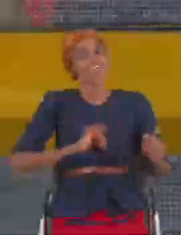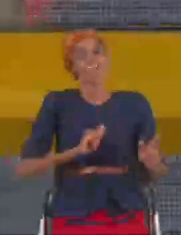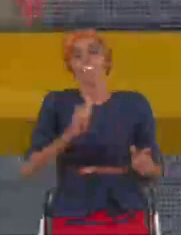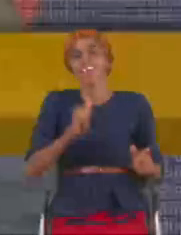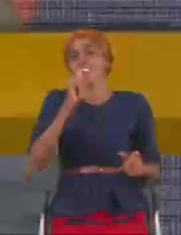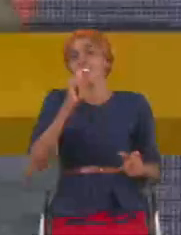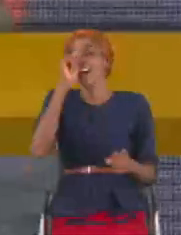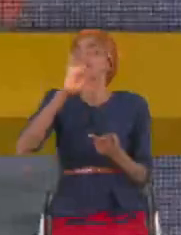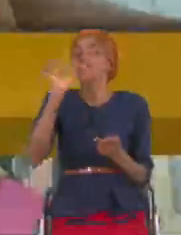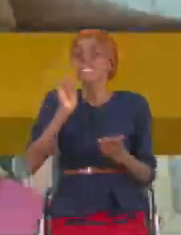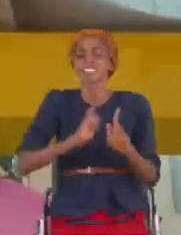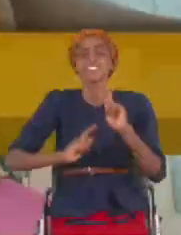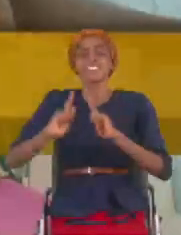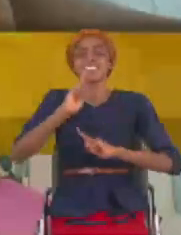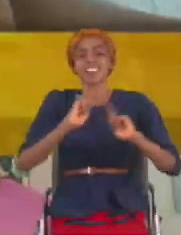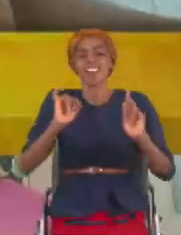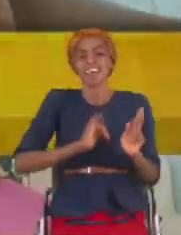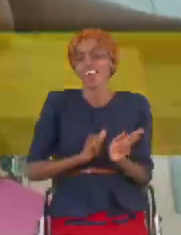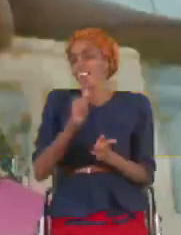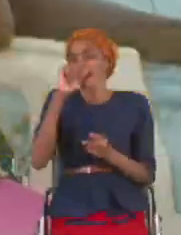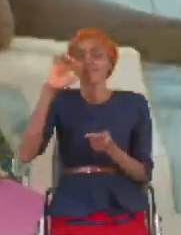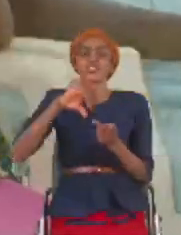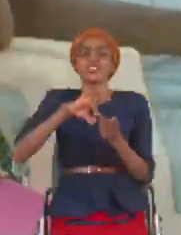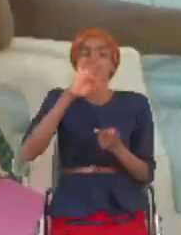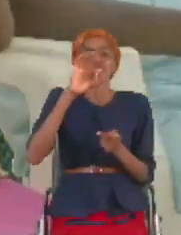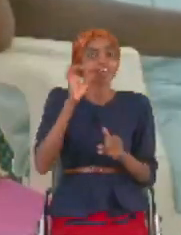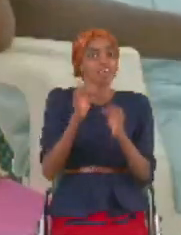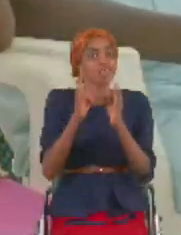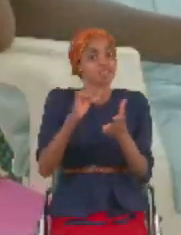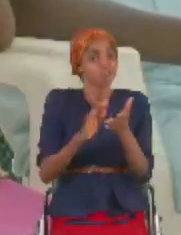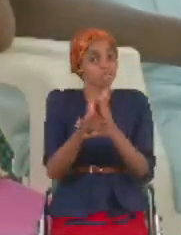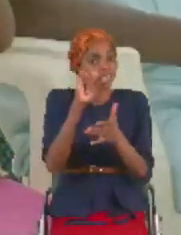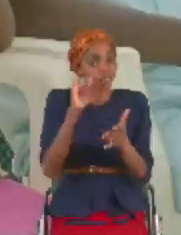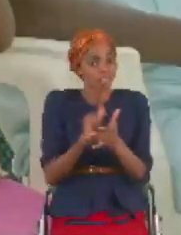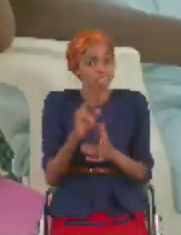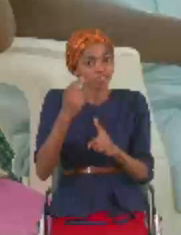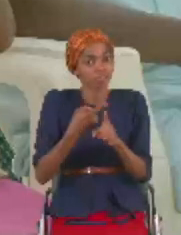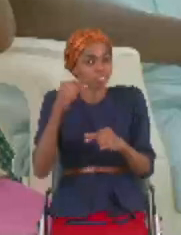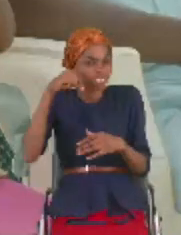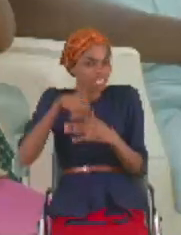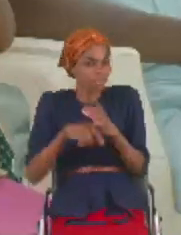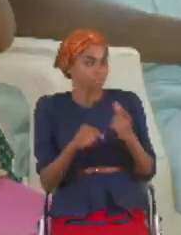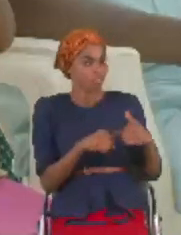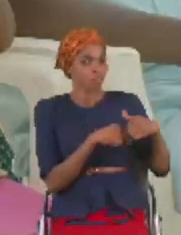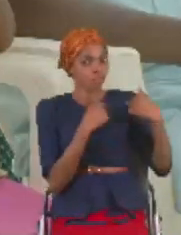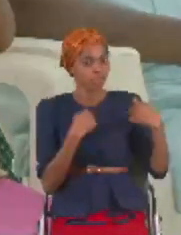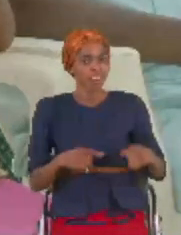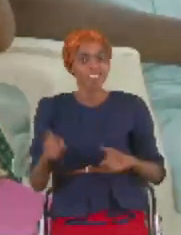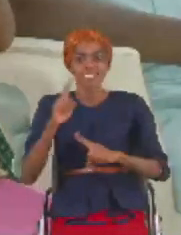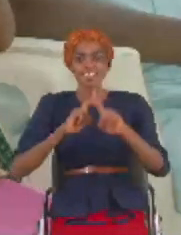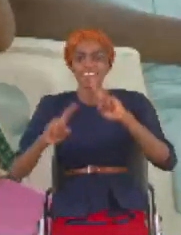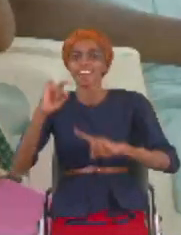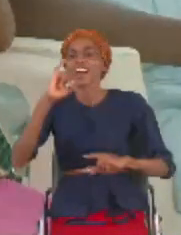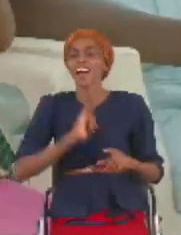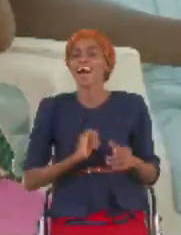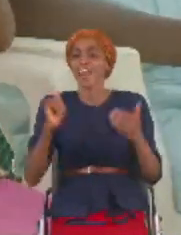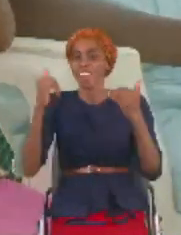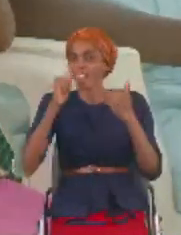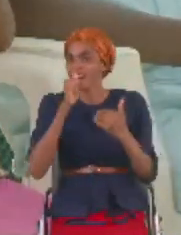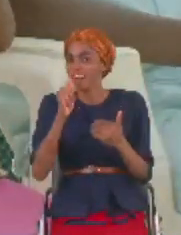je suis choisi cette cour est là de plus profond de ton qu'a dit la haute